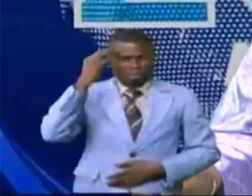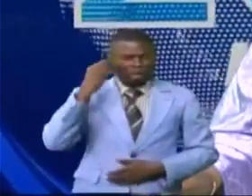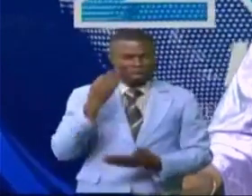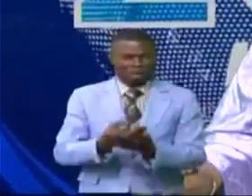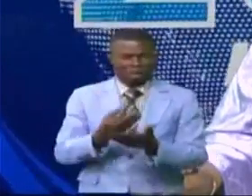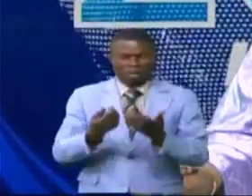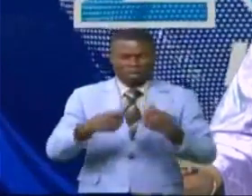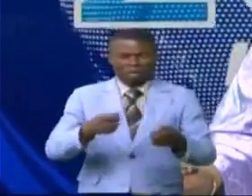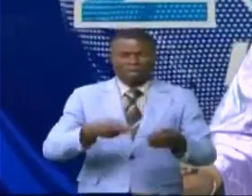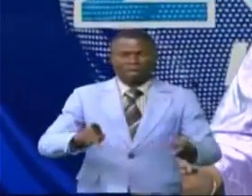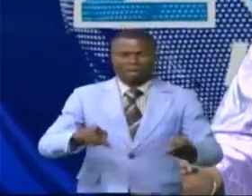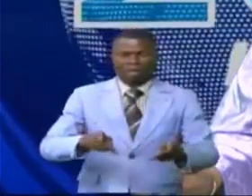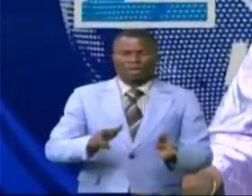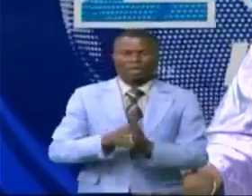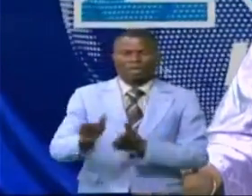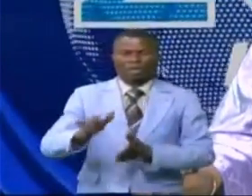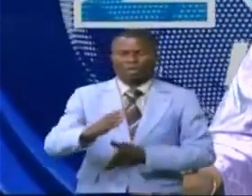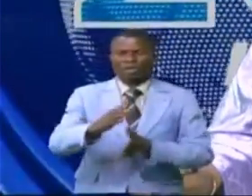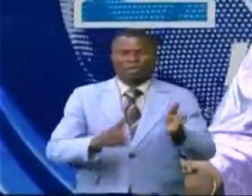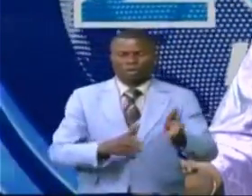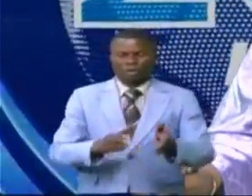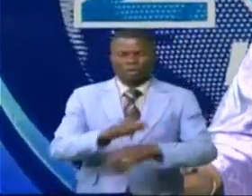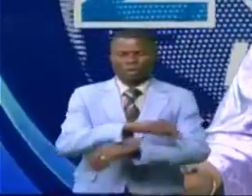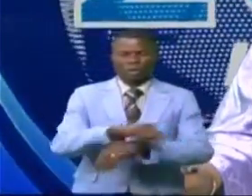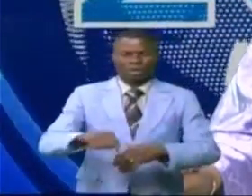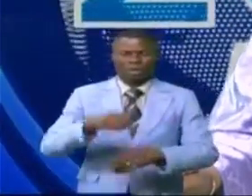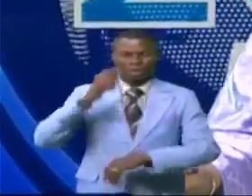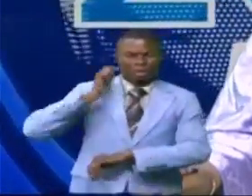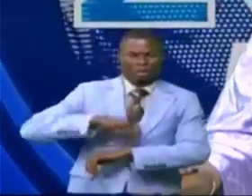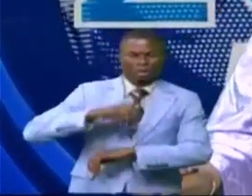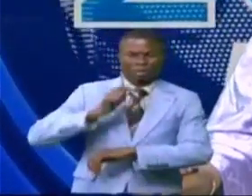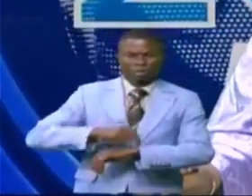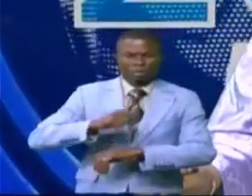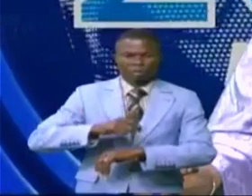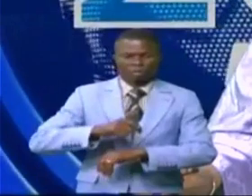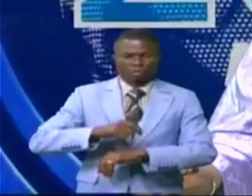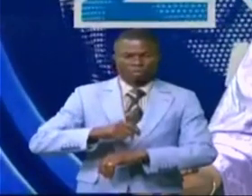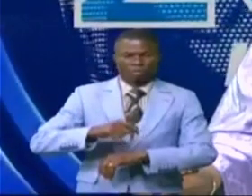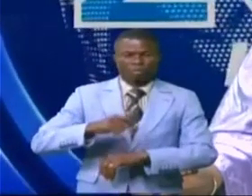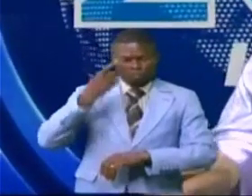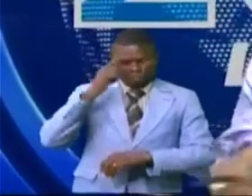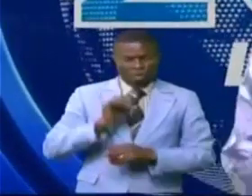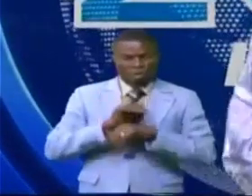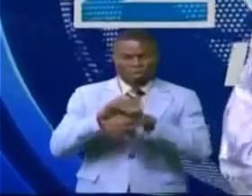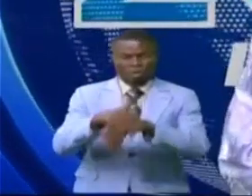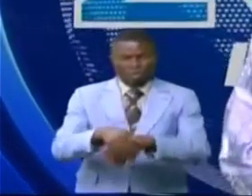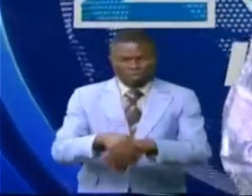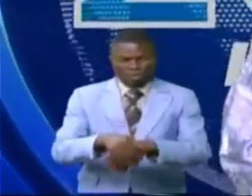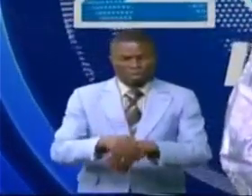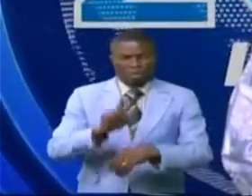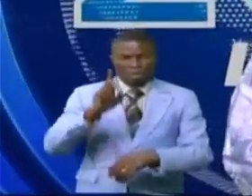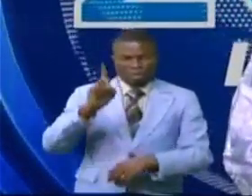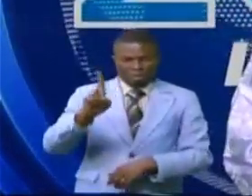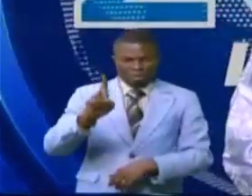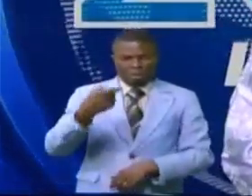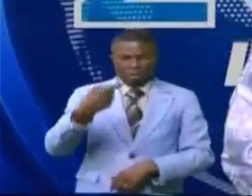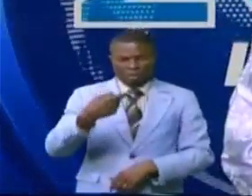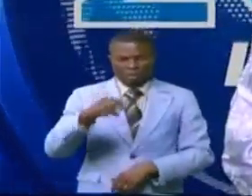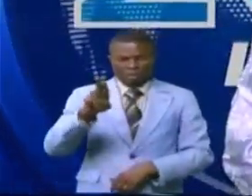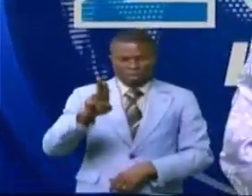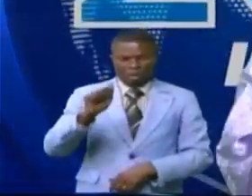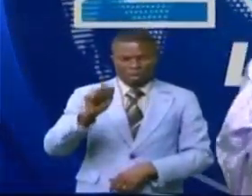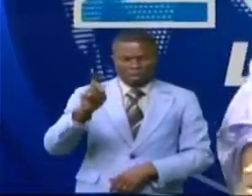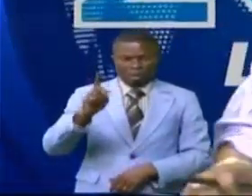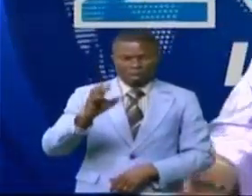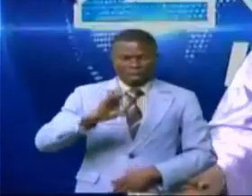la Direction générale des recettes administratives, judiciaires, domaniales et de participation des Gérards en sigle. À cet effet, la police